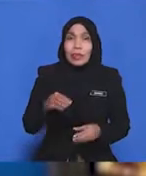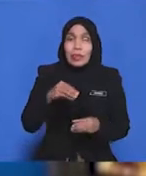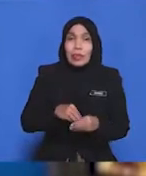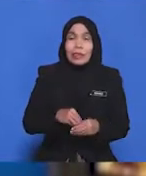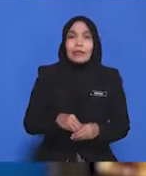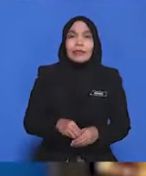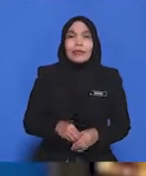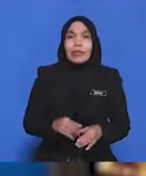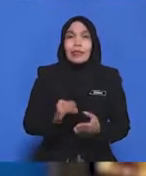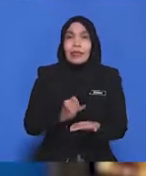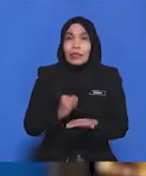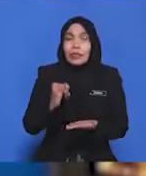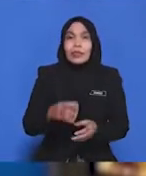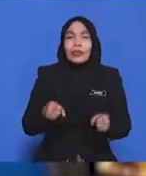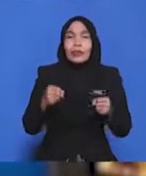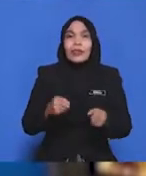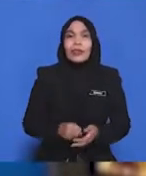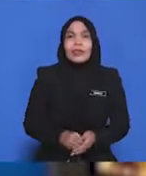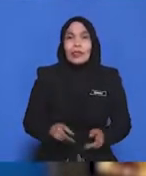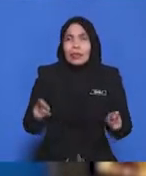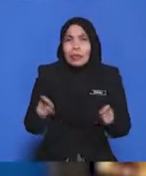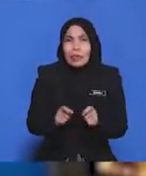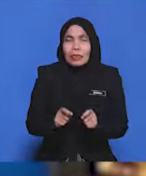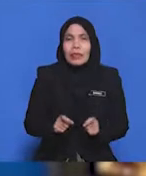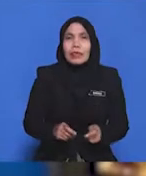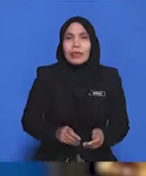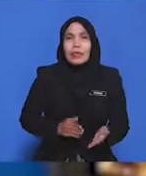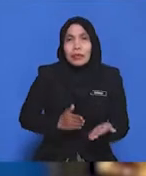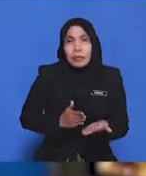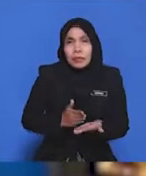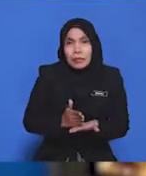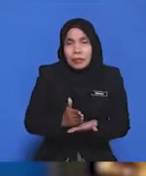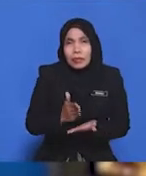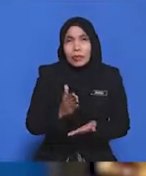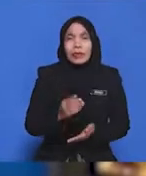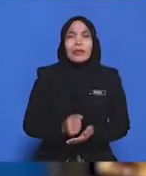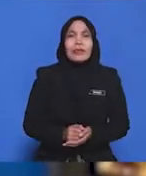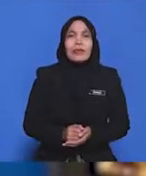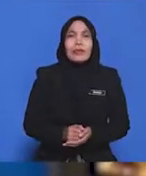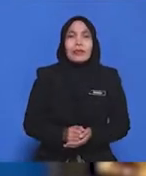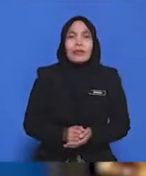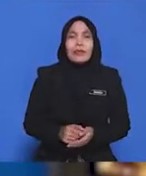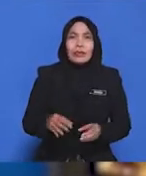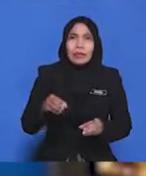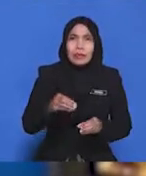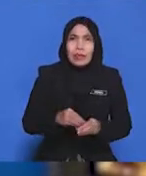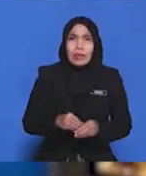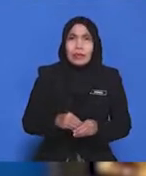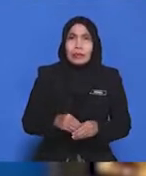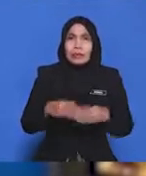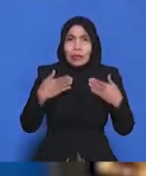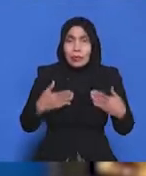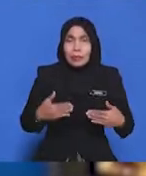akan berterusan sekiranya tidak lagi melibatkan diri dalam sesuatu acara berkenaan.